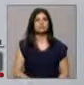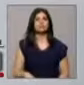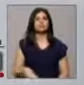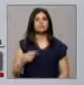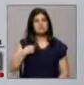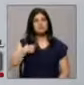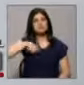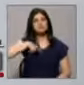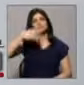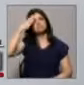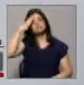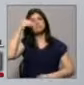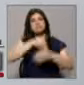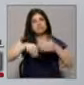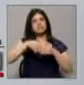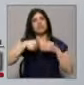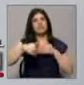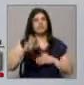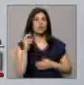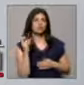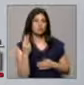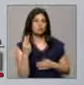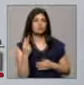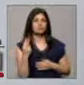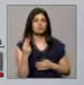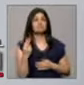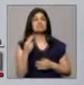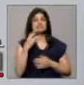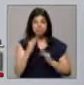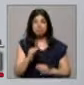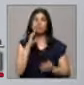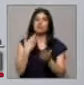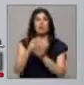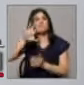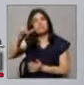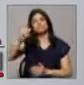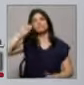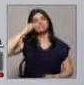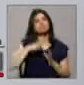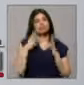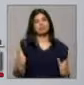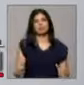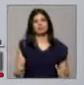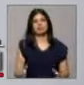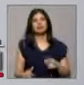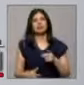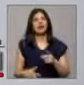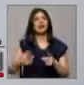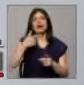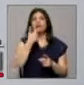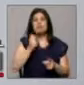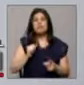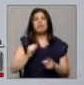as eleições no finóporo serão catastróficas para o país. A economia não aguenta mais. Δεν αντέχει δηλαδή μια